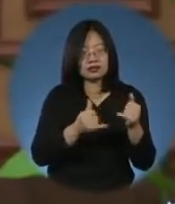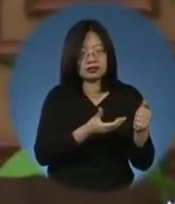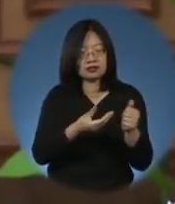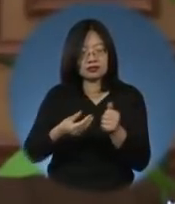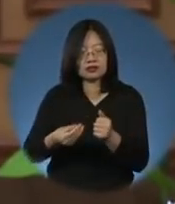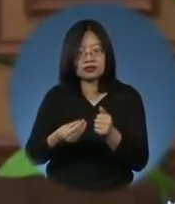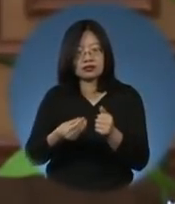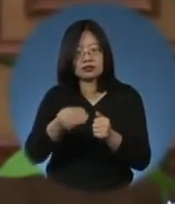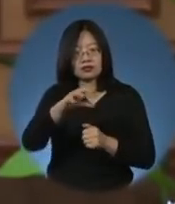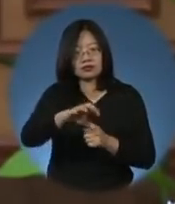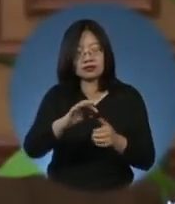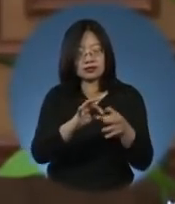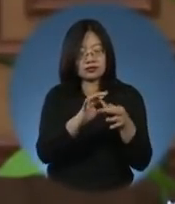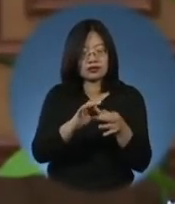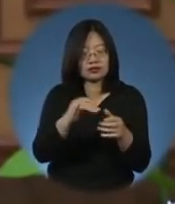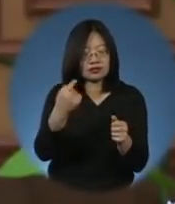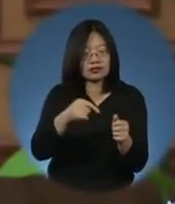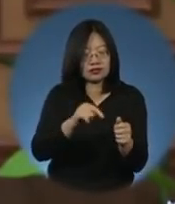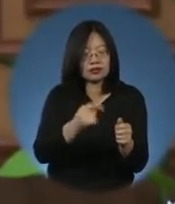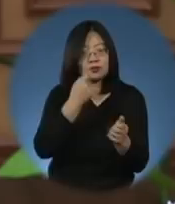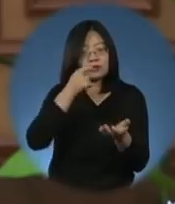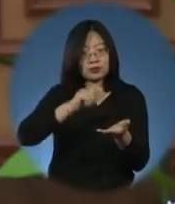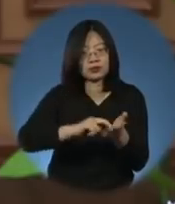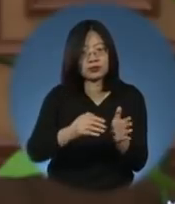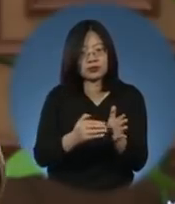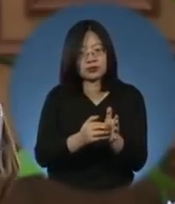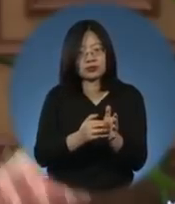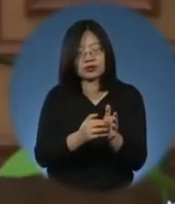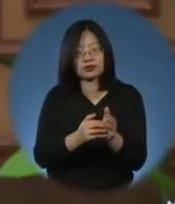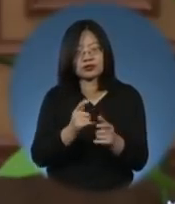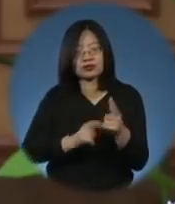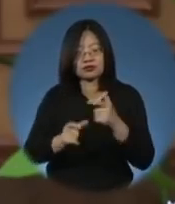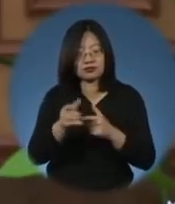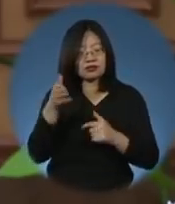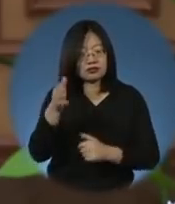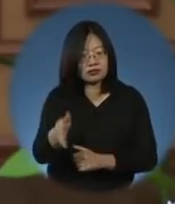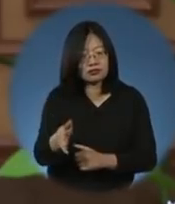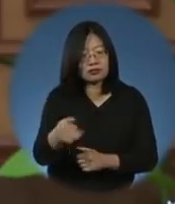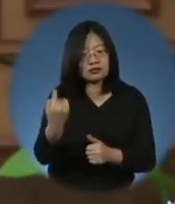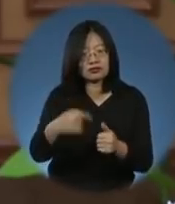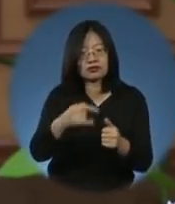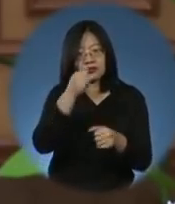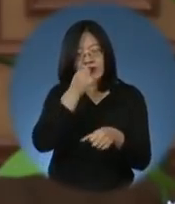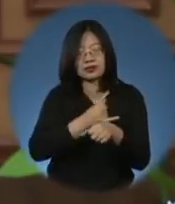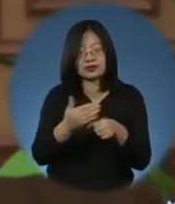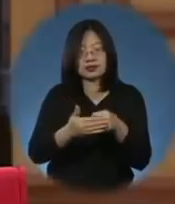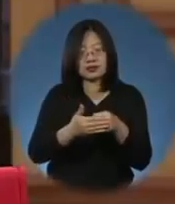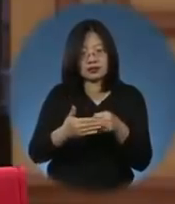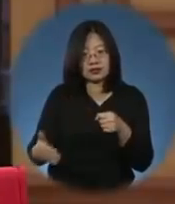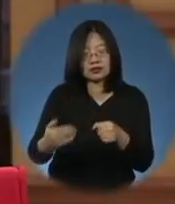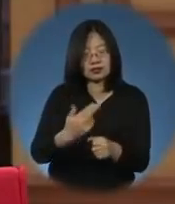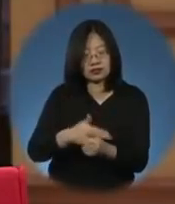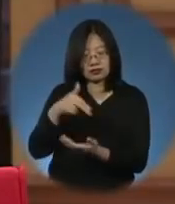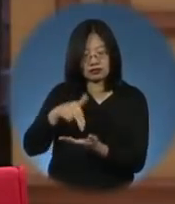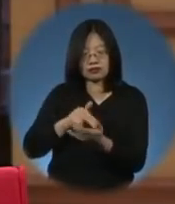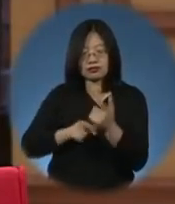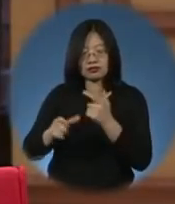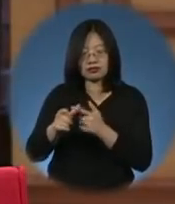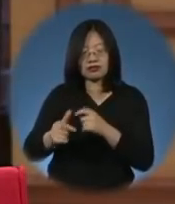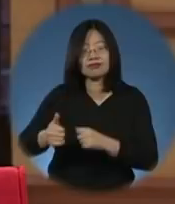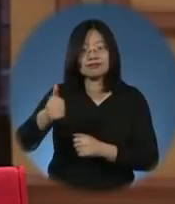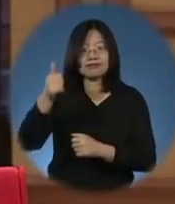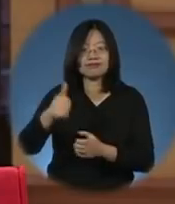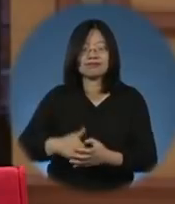연결된 걸 가르치는 건 더 쉬울 수도 있겠네요. 그렇죠. 사실은 교수 더 전문적인, 입장에서도 더 전문적인 걸 가르칠 수도 있고. 맞습니다. 교수 입장에서도 훨씬 더